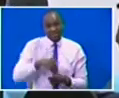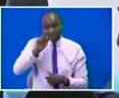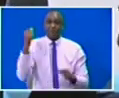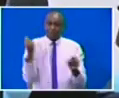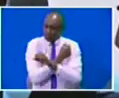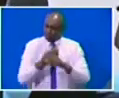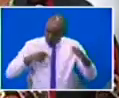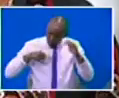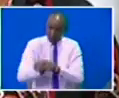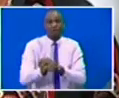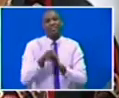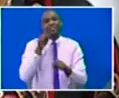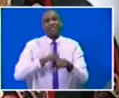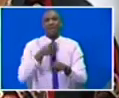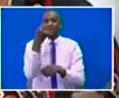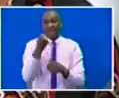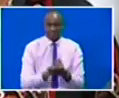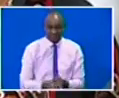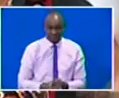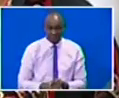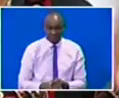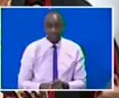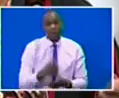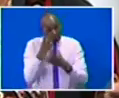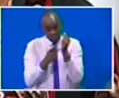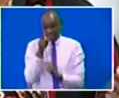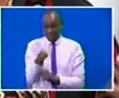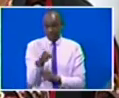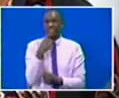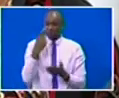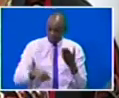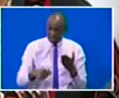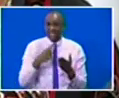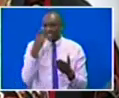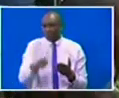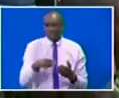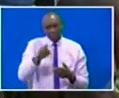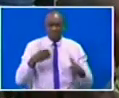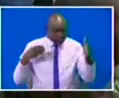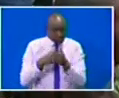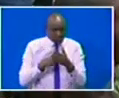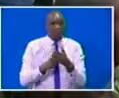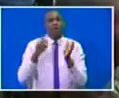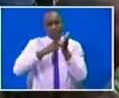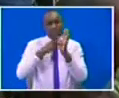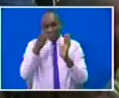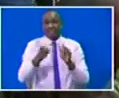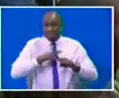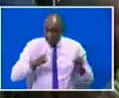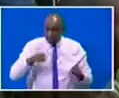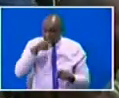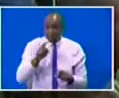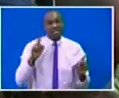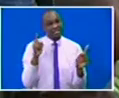Hawakuruhusiwa kuingia licha ya kufika katika eneo hilo. Wawili hawa wanamtazamo kuwa hawapingi mradi wa reli, ila tu wapo